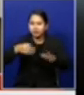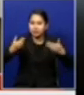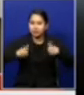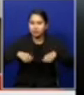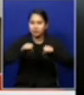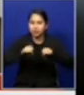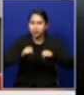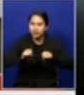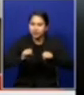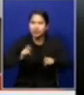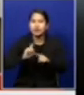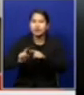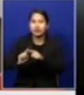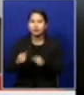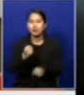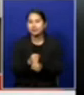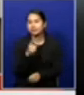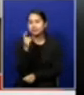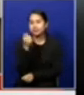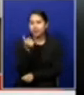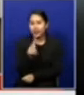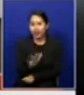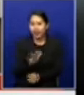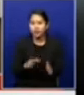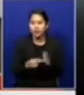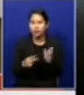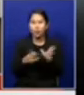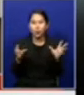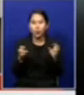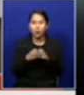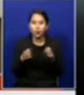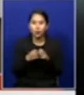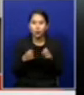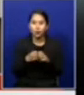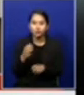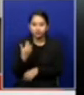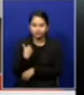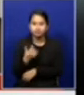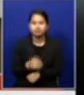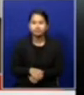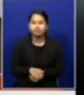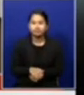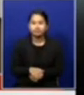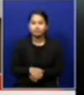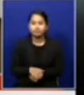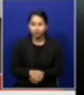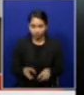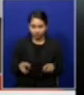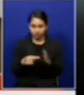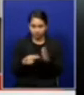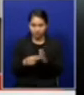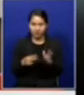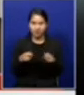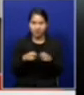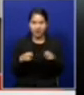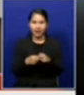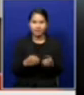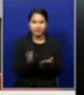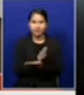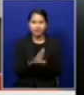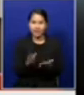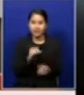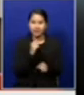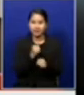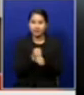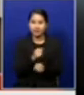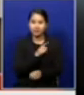มาขับรถอยู่กรุงเทพไม่ได้ก็ต้องวุ่นวายไปหมดครับนี่คือปัญหาที่ท่านไม่ได้แบ่งงานเพราะท่านแบ่งผมก็ใจว่